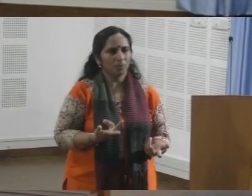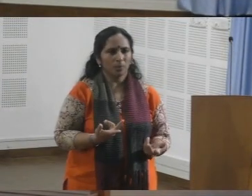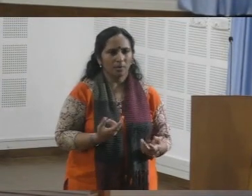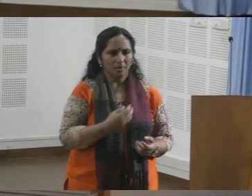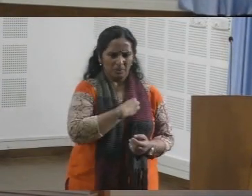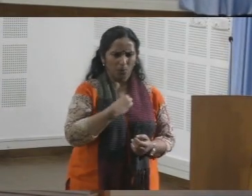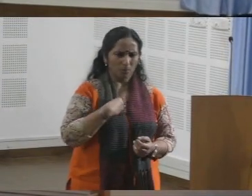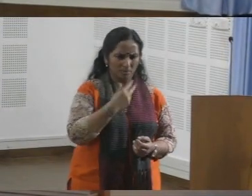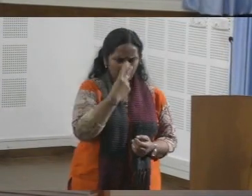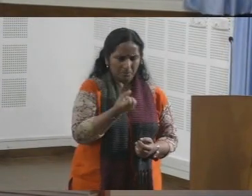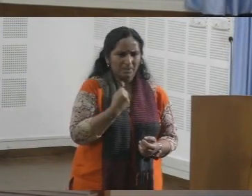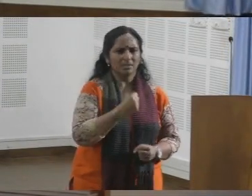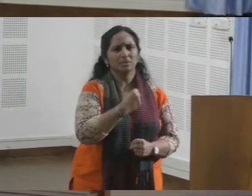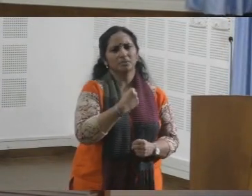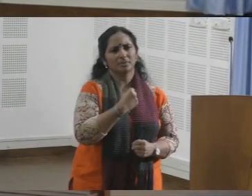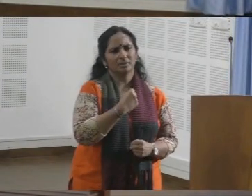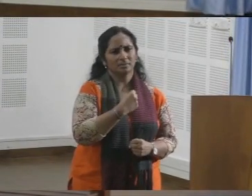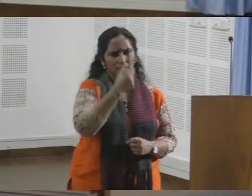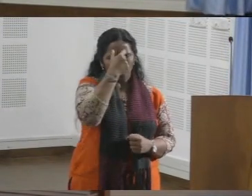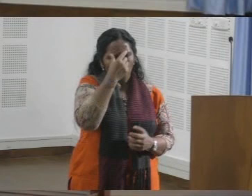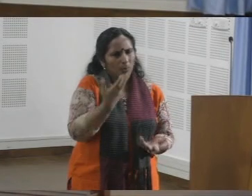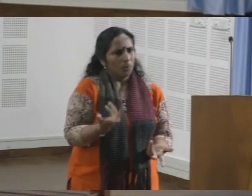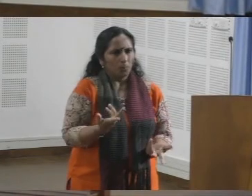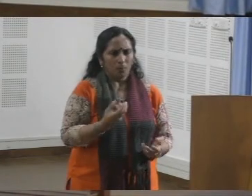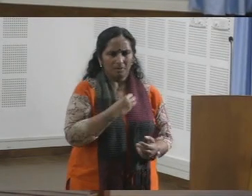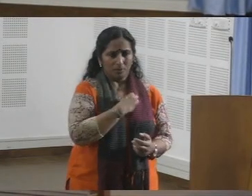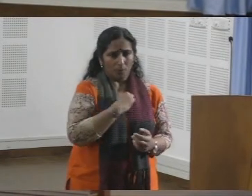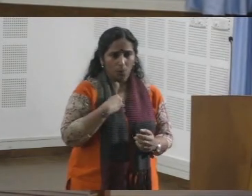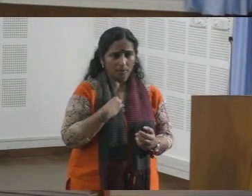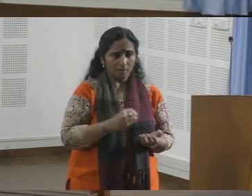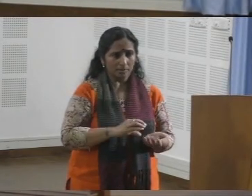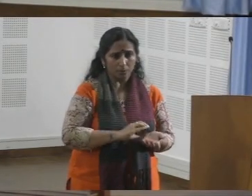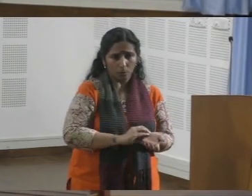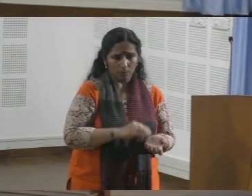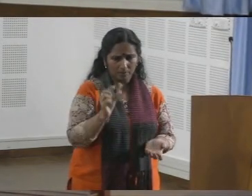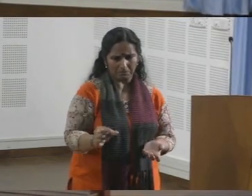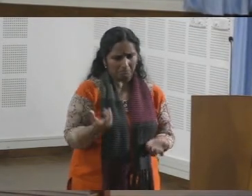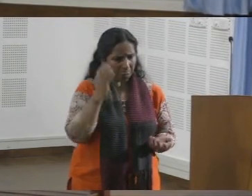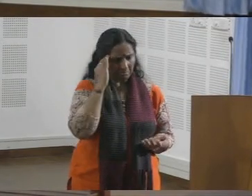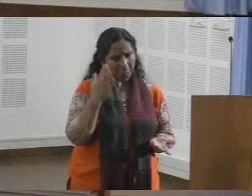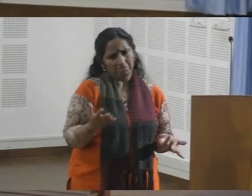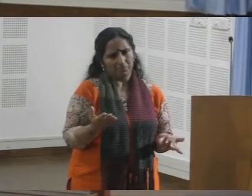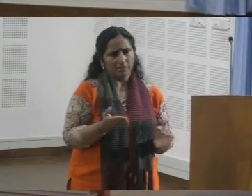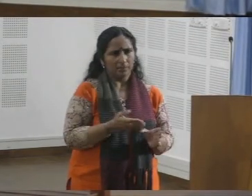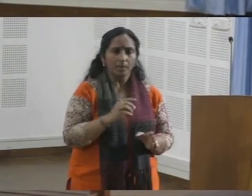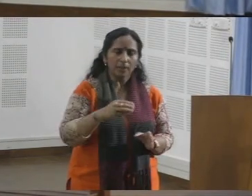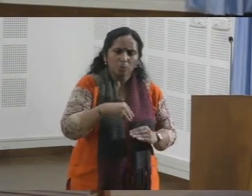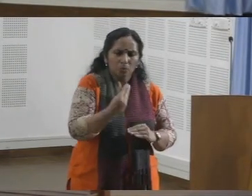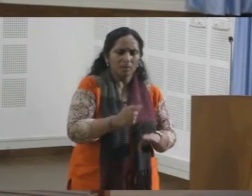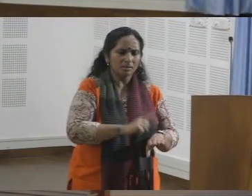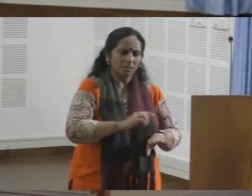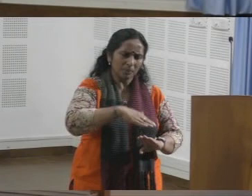കണ്ടുപിടിക്കാൻ പറ്റുന്നില്ല പ്രോബ്ലം എന്താണെന്ന്. കുറേ കഴിഞ്ഞപ്പോഴാണ് ഒരു ഡോക്ടറിൻ്റെ അടുത്ത് പറഞ്ഞത് സൈക്കോളജിക്കൽ ഇഷ്യൂസ് ആവാം